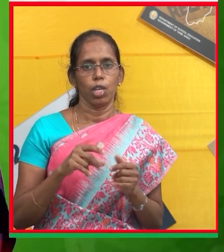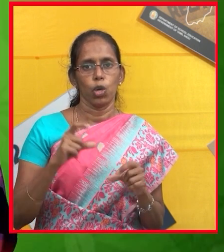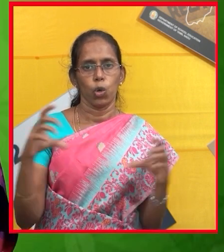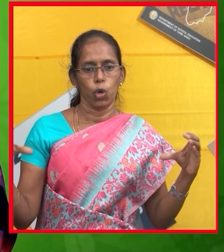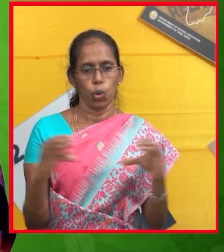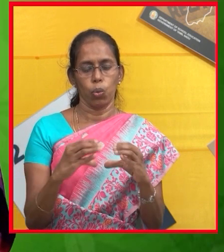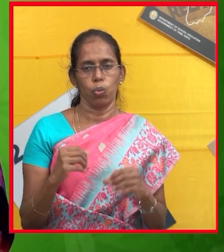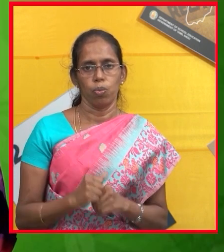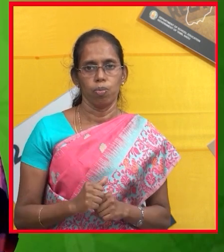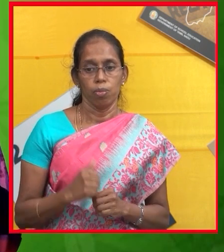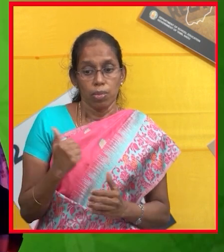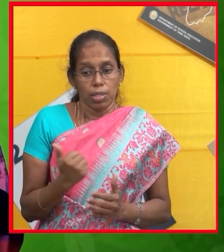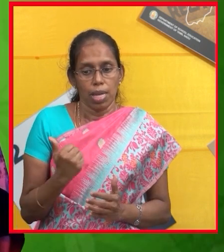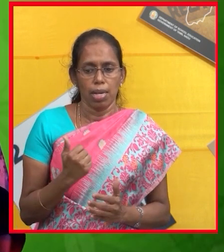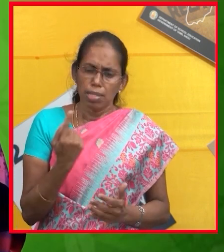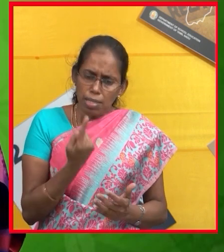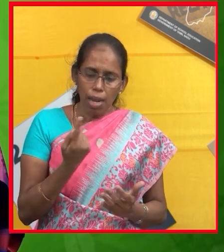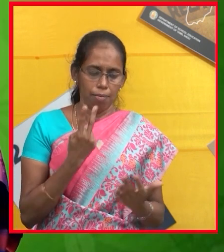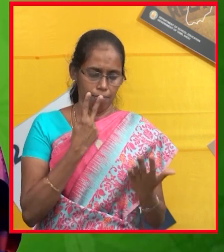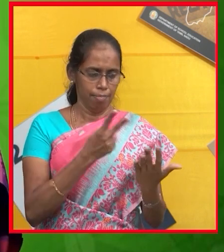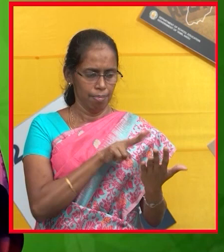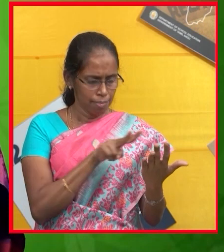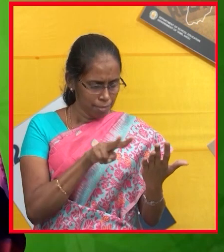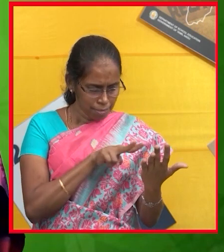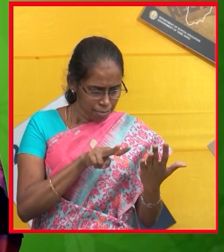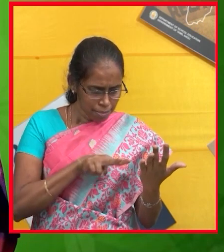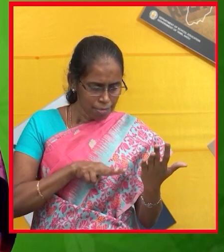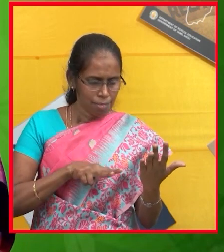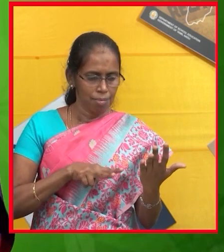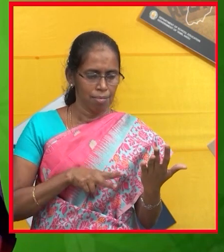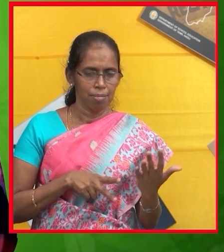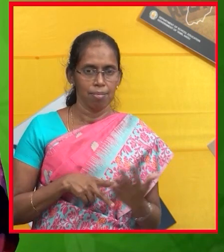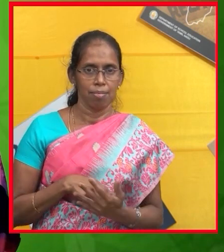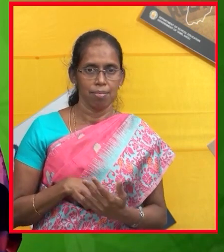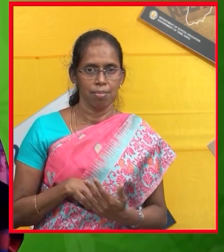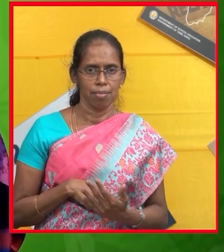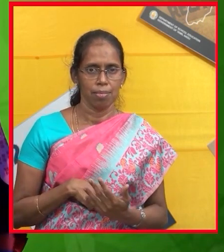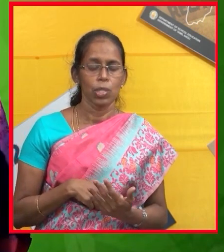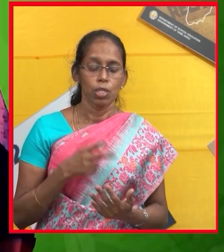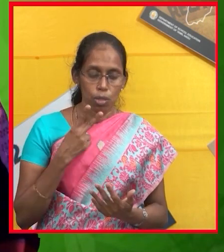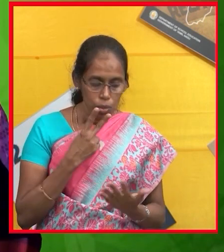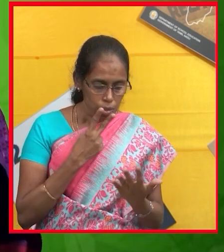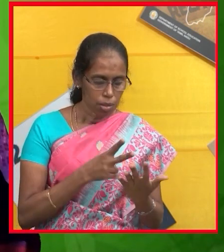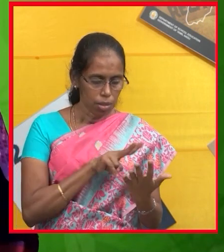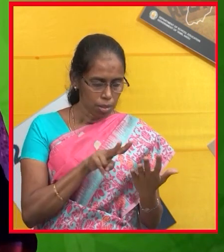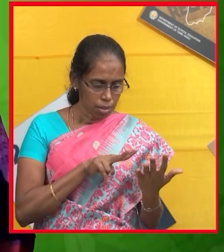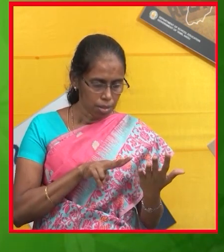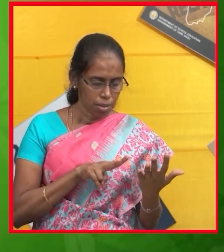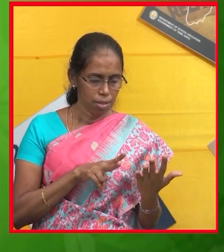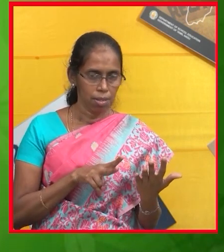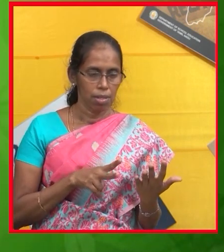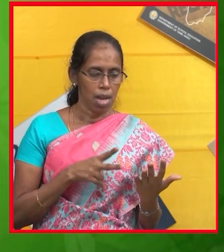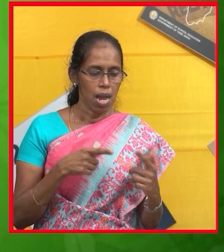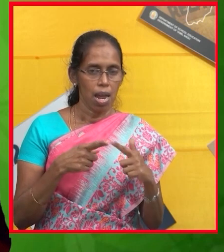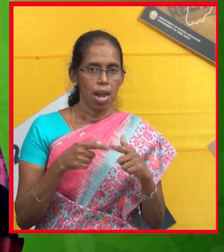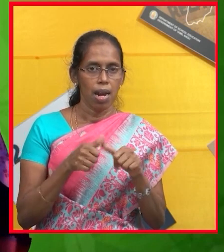crew. இதுக்கு வந்து நான் சொல்ல போகிறதில்ல, நீங்கள் என்ன செய்ய போகிறீங்க அப்படின்னா பேஜ் நம்பரோடு தான் கொடுத்துருக்கோம். ஸோ நீங்களாக என்னென்ன